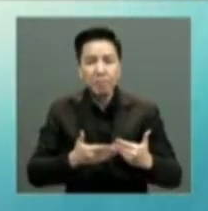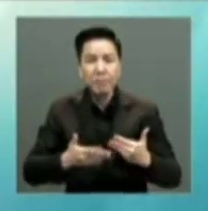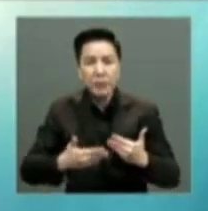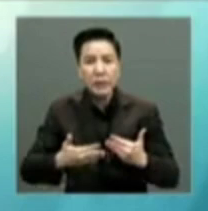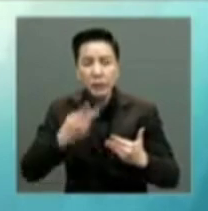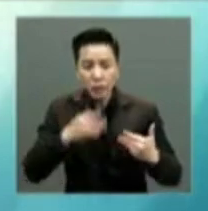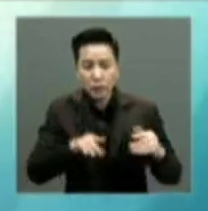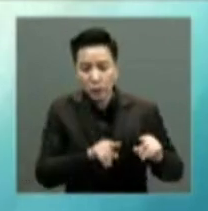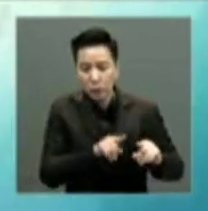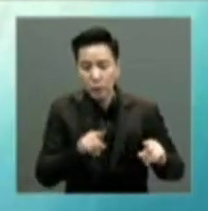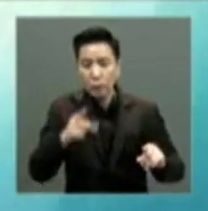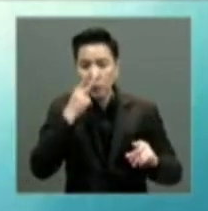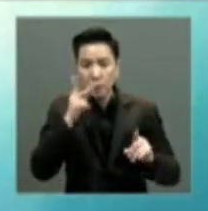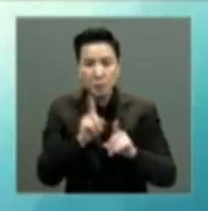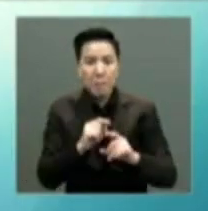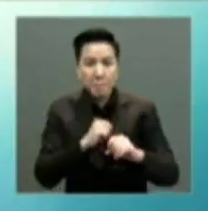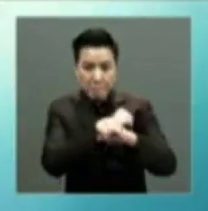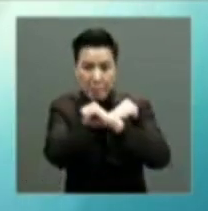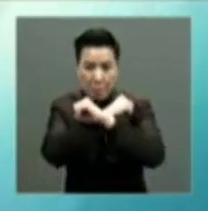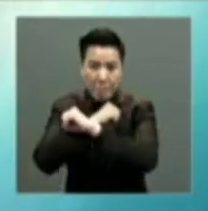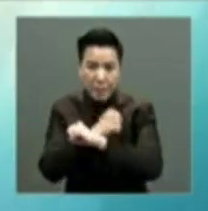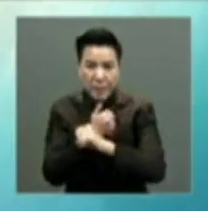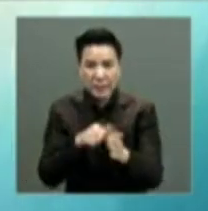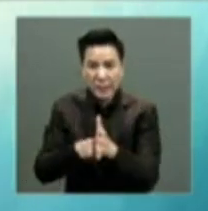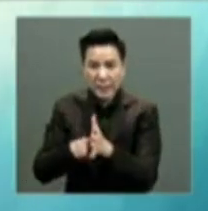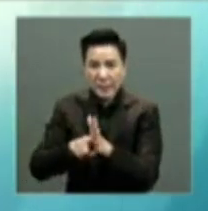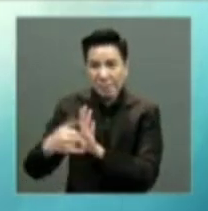วันนี้ยังไม่ได้แน่นอนเป็นเดือนนะครับเป็นชมครับต้องต้องใช้เวลาเป็นเดือนแล้วก็ก็Sealให้ดีๆอย่าให้มีเชื้อโรคเข้าเหมือนเราเก็บพวกเรื่องของอาหารให้ดีๆเนี่ยนะฮะท่านคงเคยได้ให้ต้องมีสิวให้ดีแล้วก็วางแล้วก็ก็เก็บให้เชื้อโรคเข้าทำอย่างนั้นเหมือนกันอันนี้ก็เหมือนกันนะเนื้อระดับของบ้านเรานี่แบบของเราตัวเราเองก็มีเชื้อโรคนะครับเข้าไปบ้านนี้ต้องอาบน้ำก่อนกันทีนะครับทำสุขลักษณะสิ่งเหล่านี้ก็จะทำให้ท่านปลอดภัยจนได้นะครับก็มาดูแผนผู้มีการนึงนะครับเรื่องของการรักษาหายต่อวันแล้วก็ผู้ป่วยรักษาหายสะสมอันนี้มาให้ชุ่มชื่นหัวใจให้เห็นเส้นสี